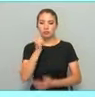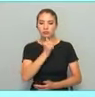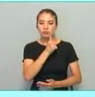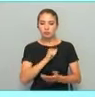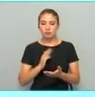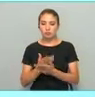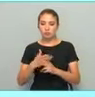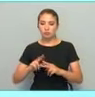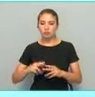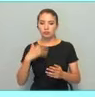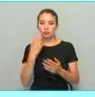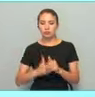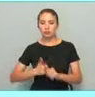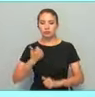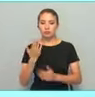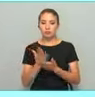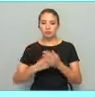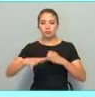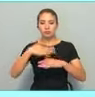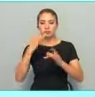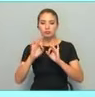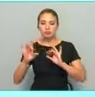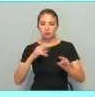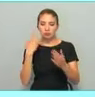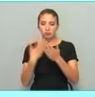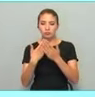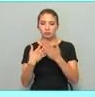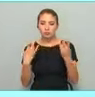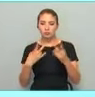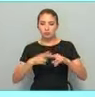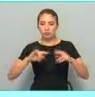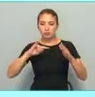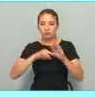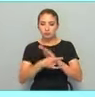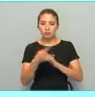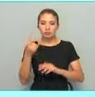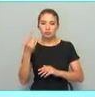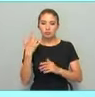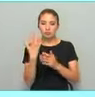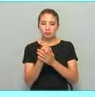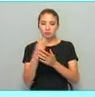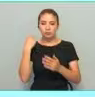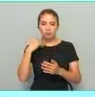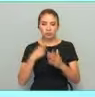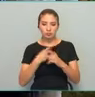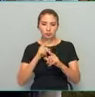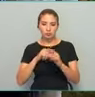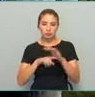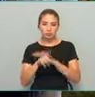мақтанышымызға айналған жерлерді көптеп дәріптеу қажет. Осы мақсатта тамыры терең Түркістан атты ақпараттық тур бастау алды.